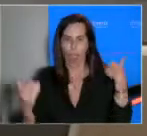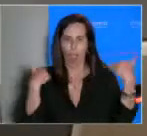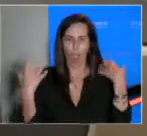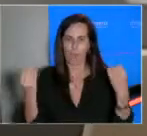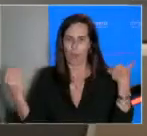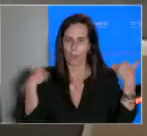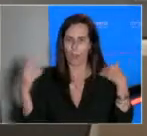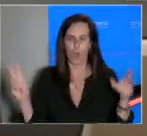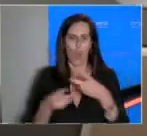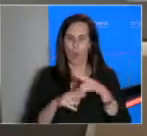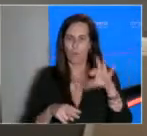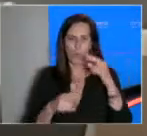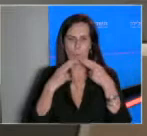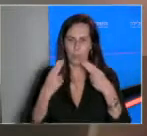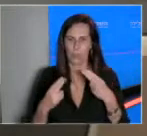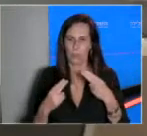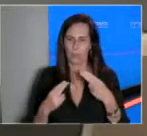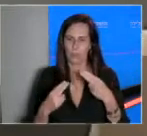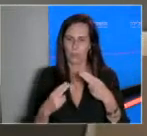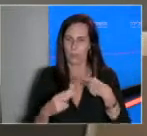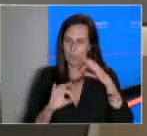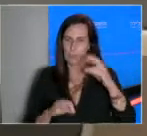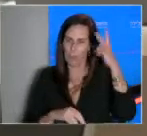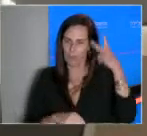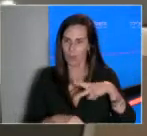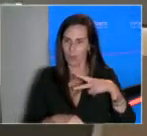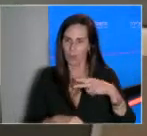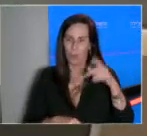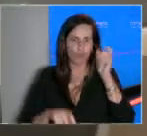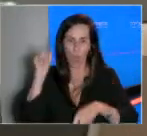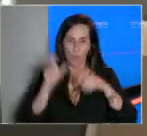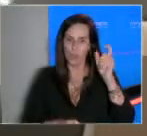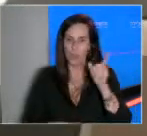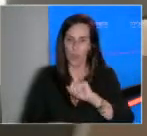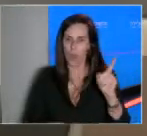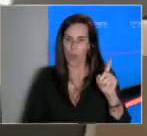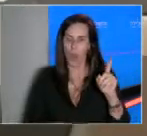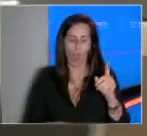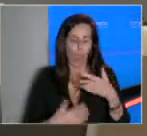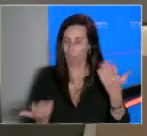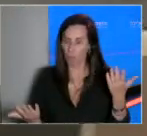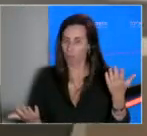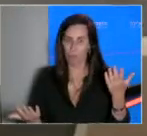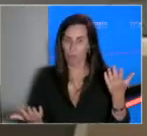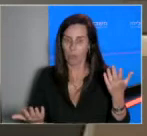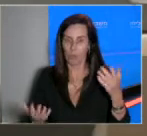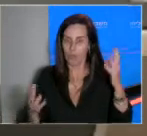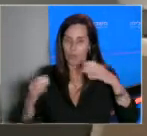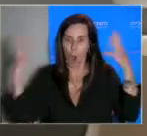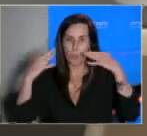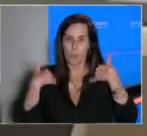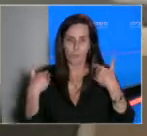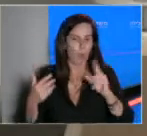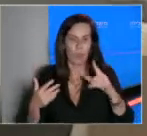פניות, בלי יכולת לתת מענים, נפל לנו הסימון בעצם שאנשים לא מאיישים את 1,000 המשרות שעומדות, העומסים נופלים